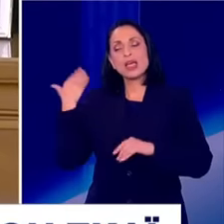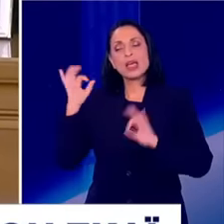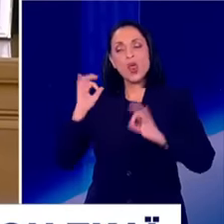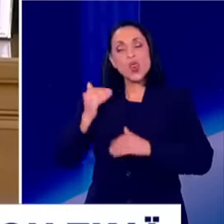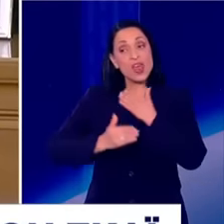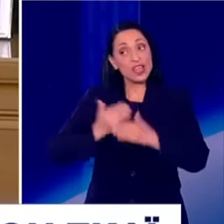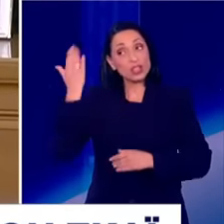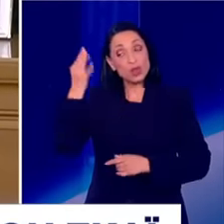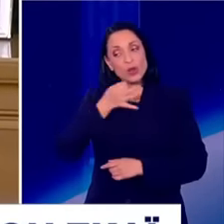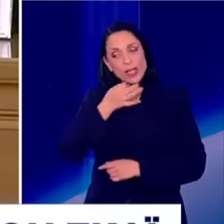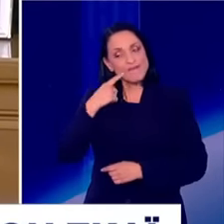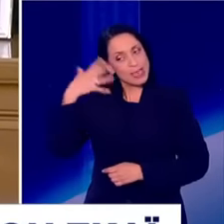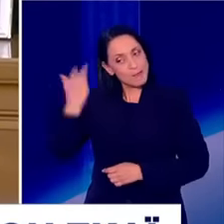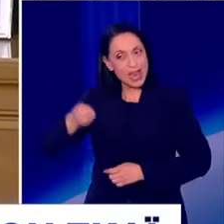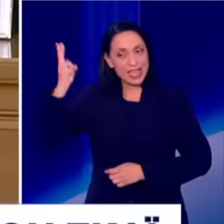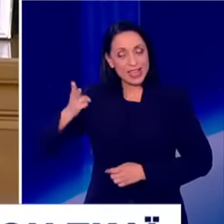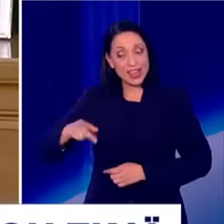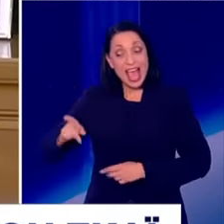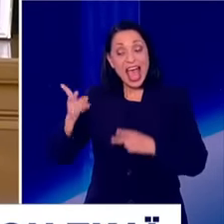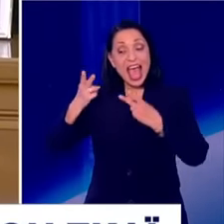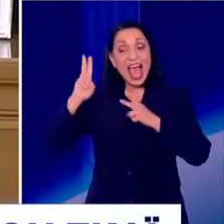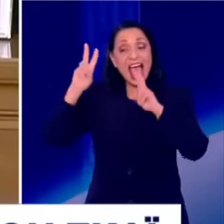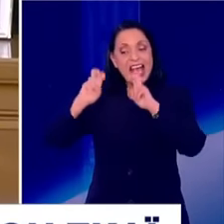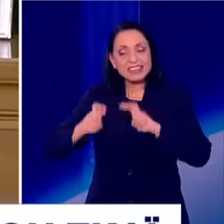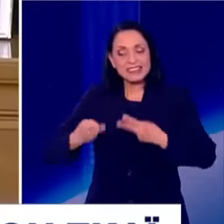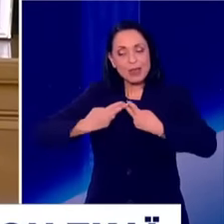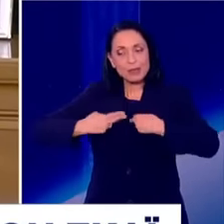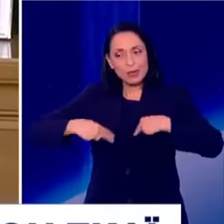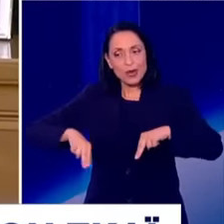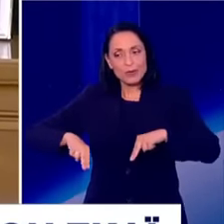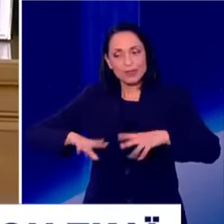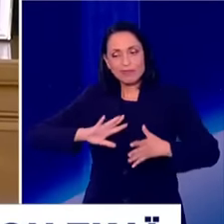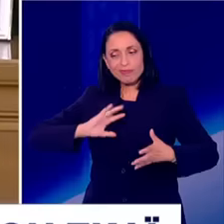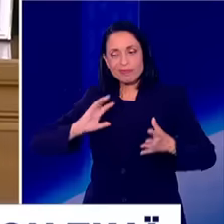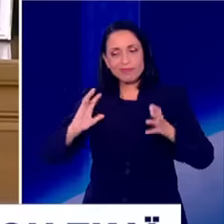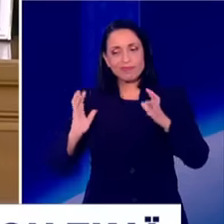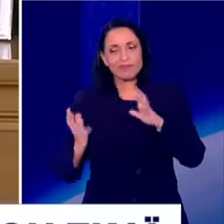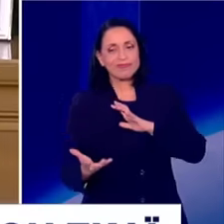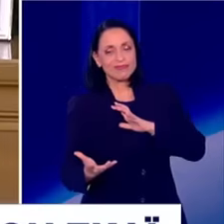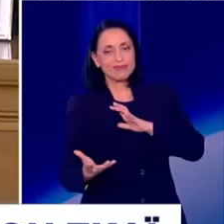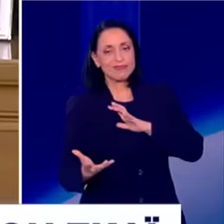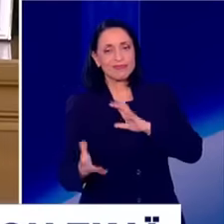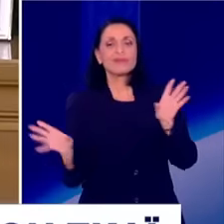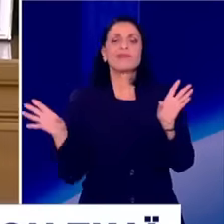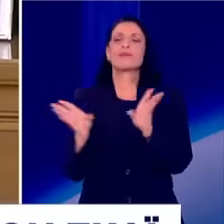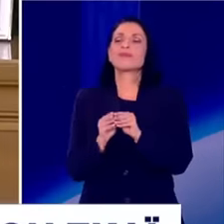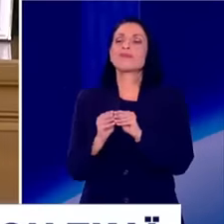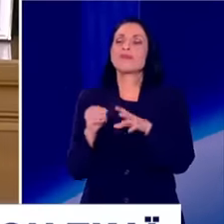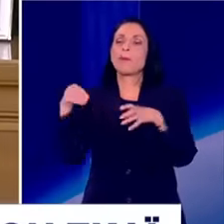είχα επισημάνει τον κίνδυνο η Εξεταστική Επιτροπή να μετατραπεί σε ένα πεδίο